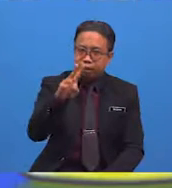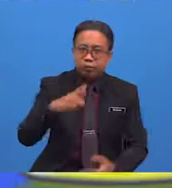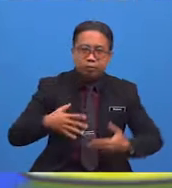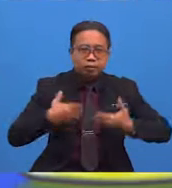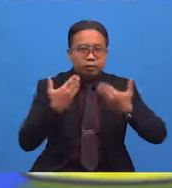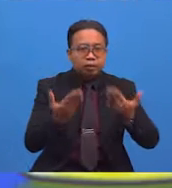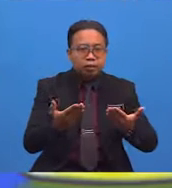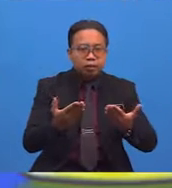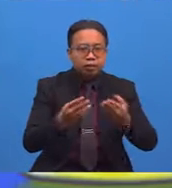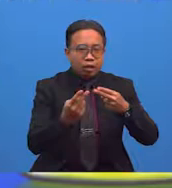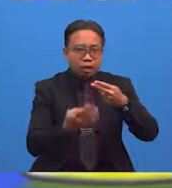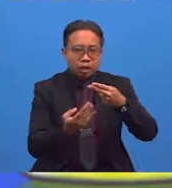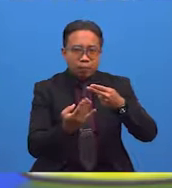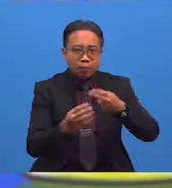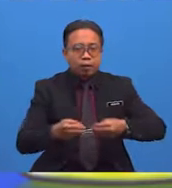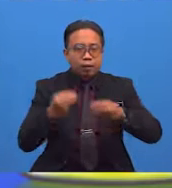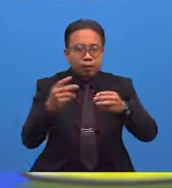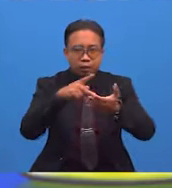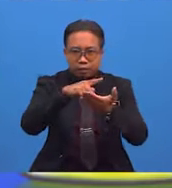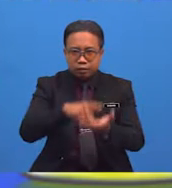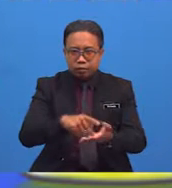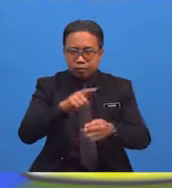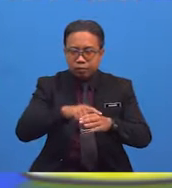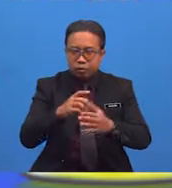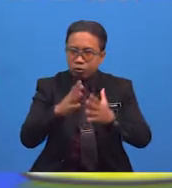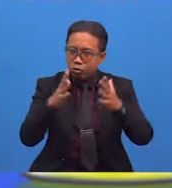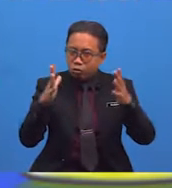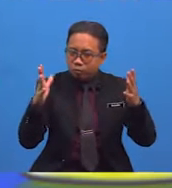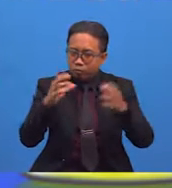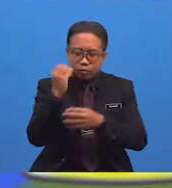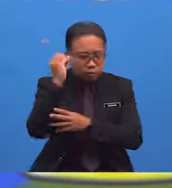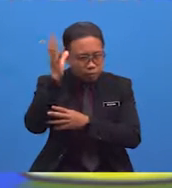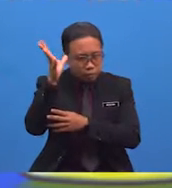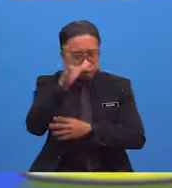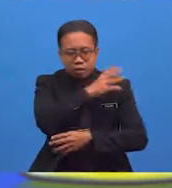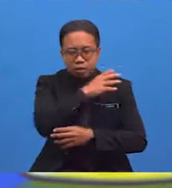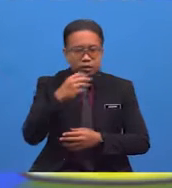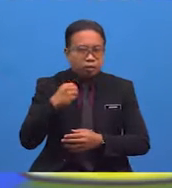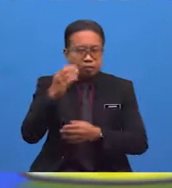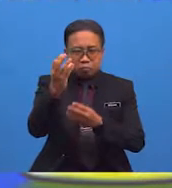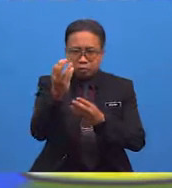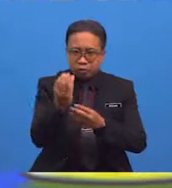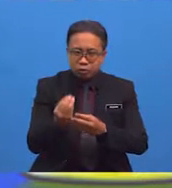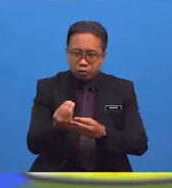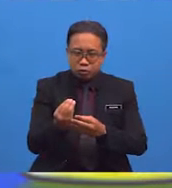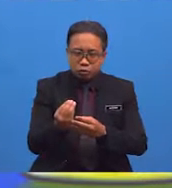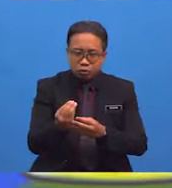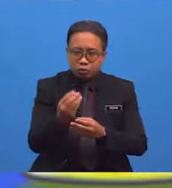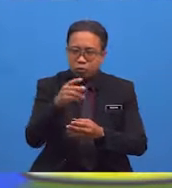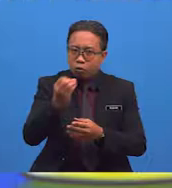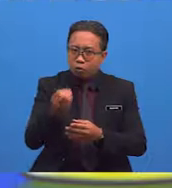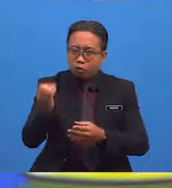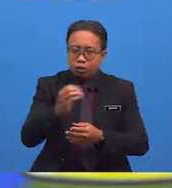bagaimana haba memberi kesan terhadap pengembangan dan pengecutan pepejal, cecair